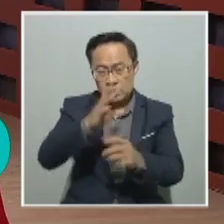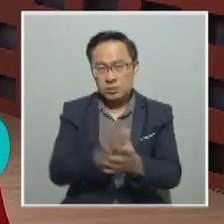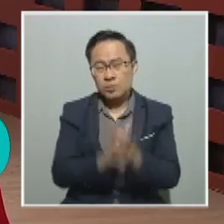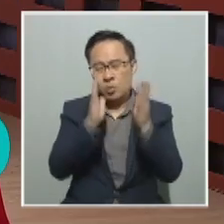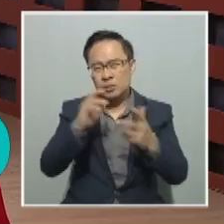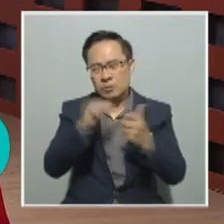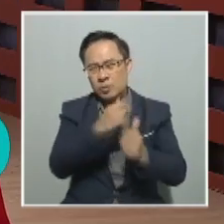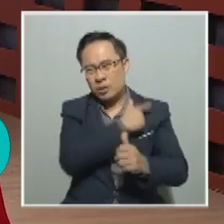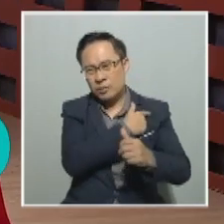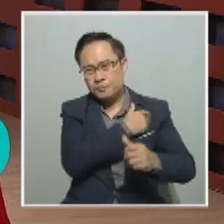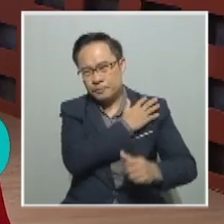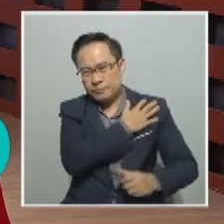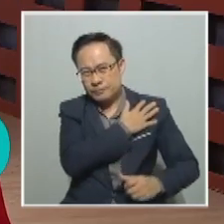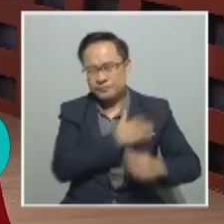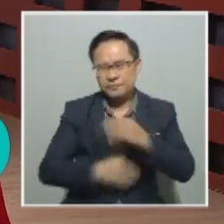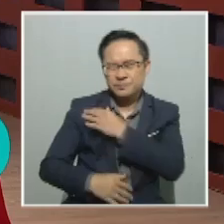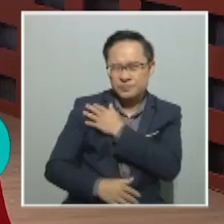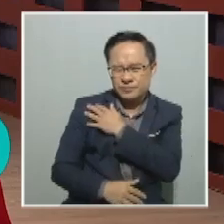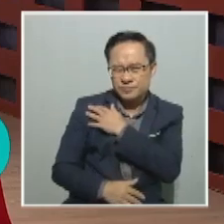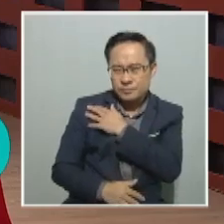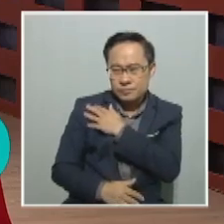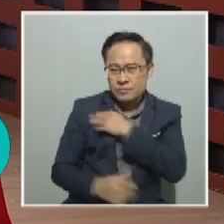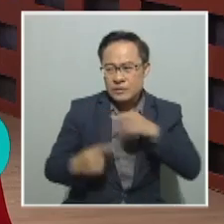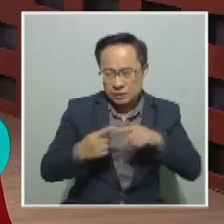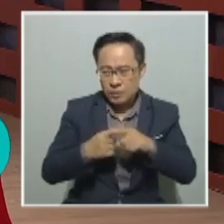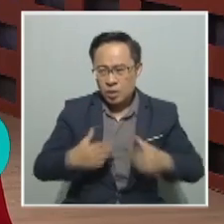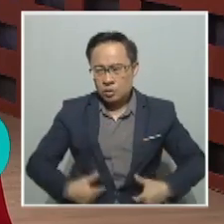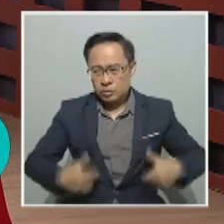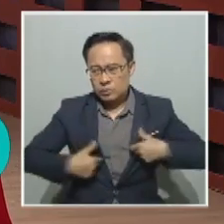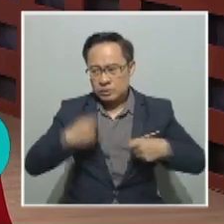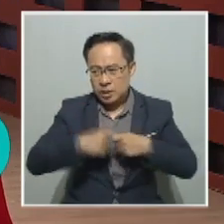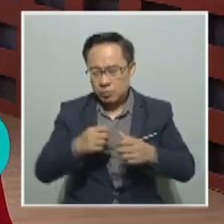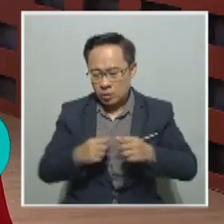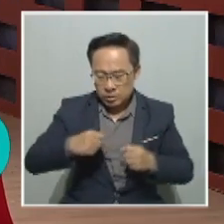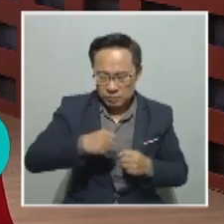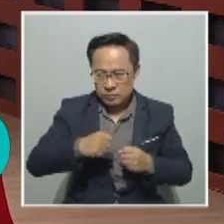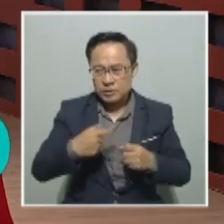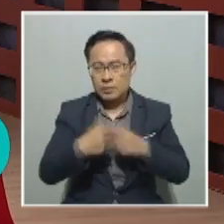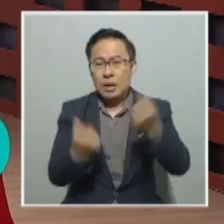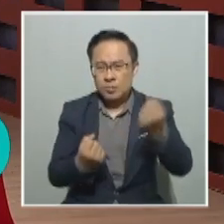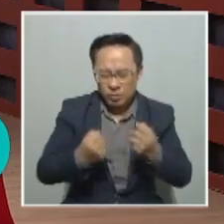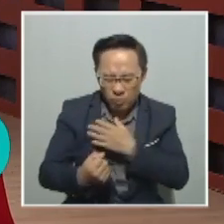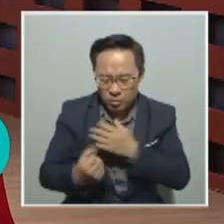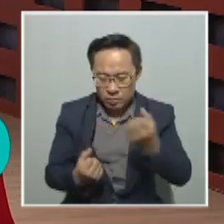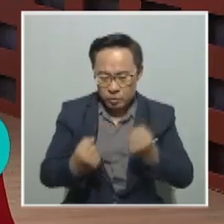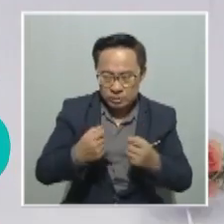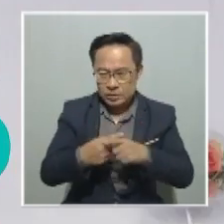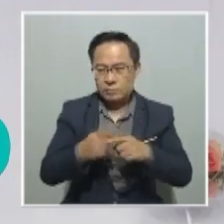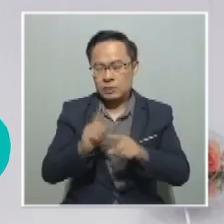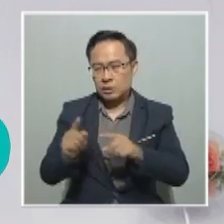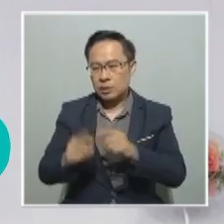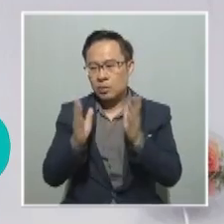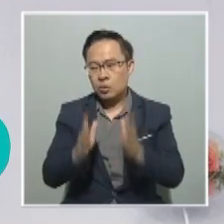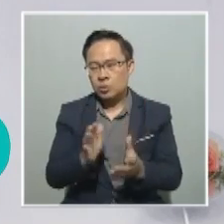หลติดแต่คนที่ไหลติดเนี่ยมันทรมานมากเพราะว่ามันจะใช้ชีวิตไม่ได้เลยแล้วขยับปุ๊บเจ็บ ขับรถก็มีปัญหาแล้วนะ ใช่ดังนั้นบางคน